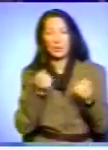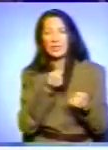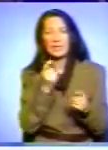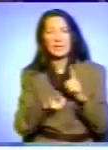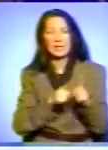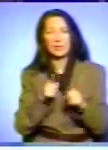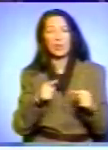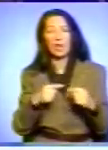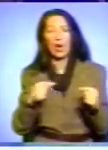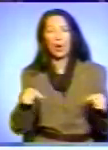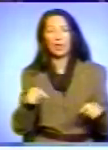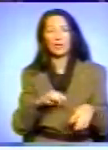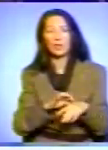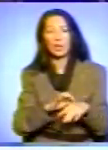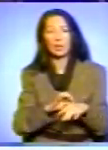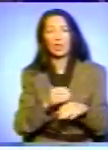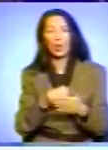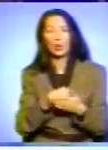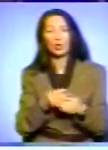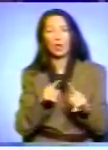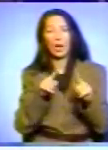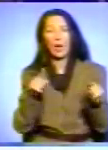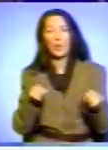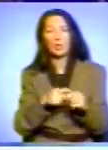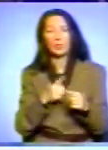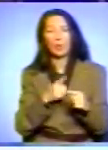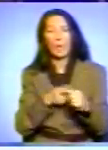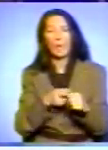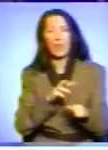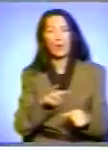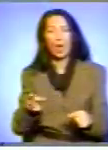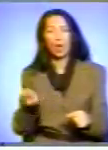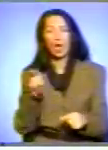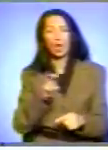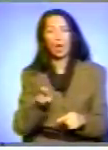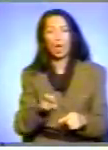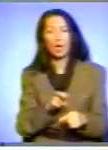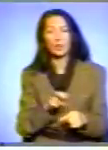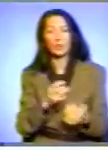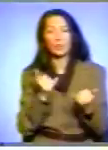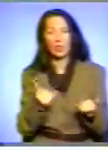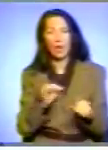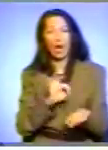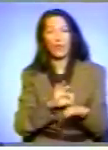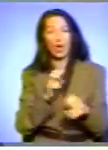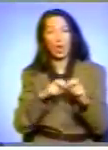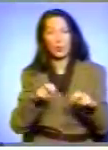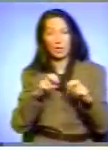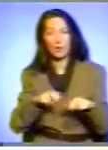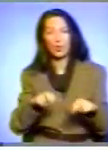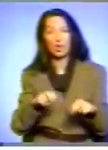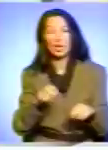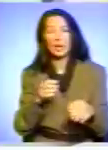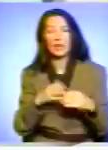з максимальною точністю. Коштує медичний апарат близько півмільйона доларів. Відтепер хворих обстежуватимуть спеціалісти